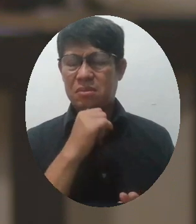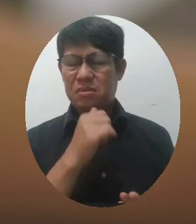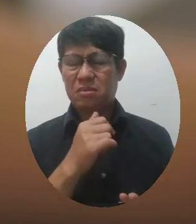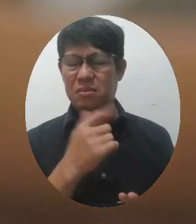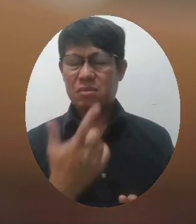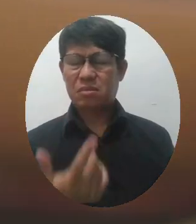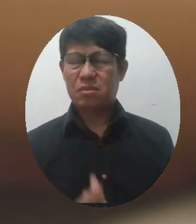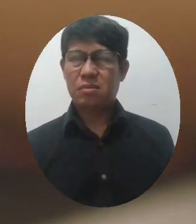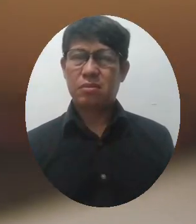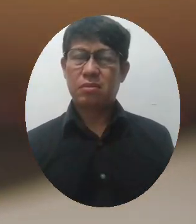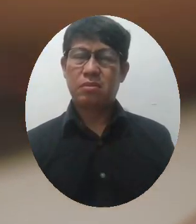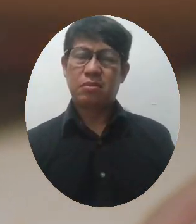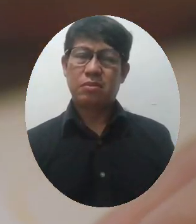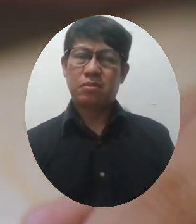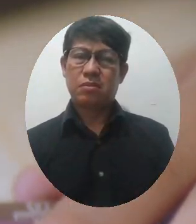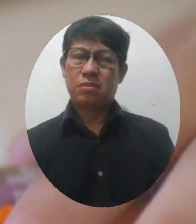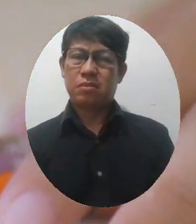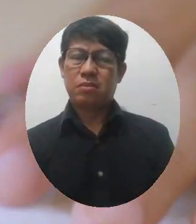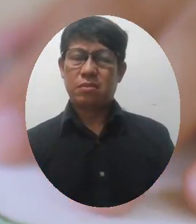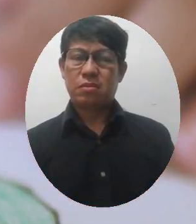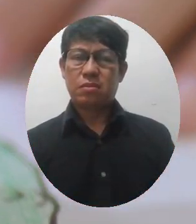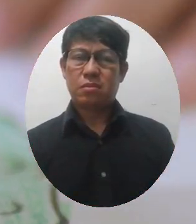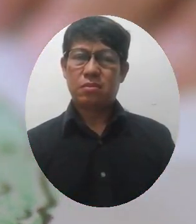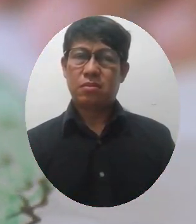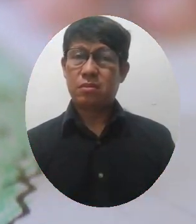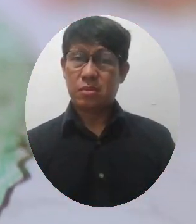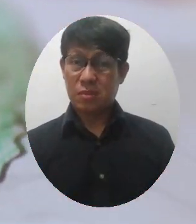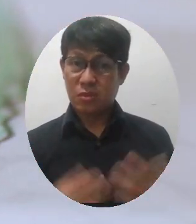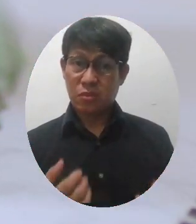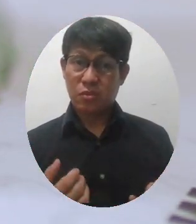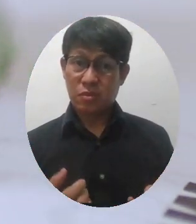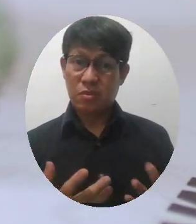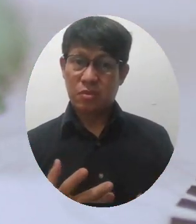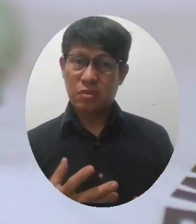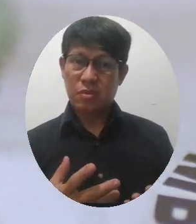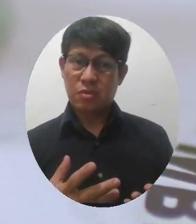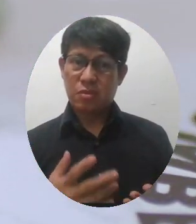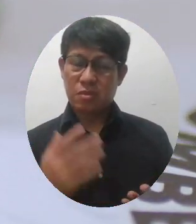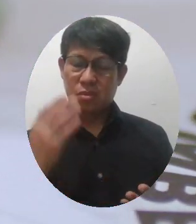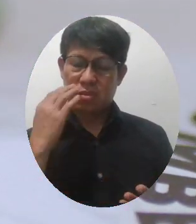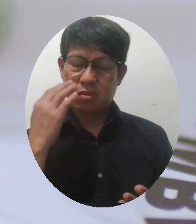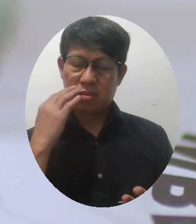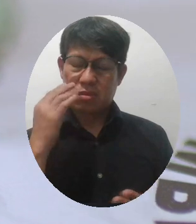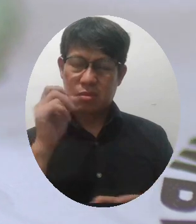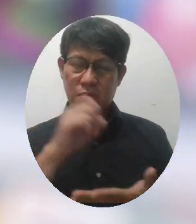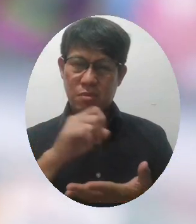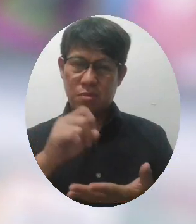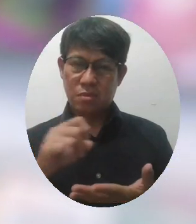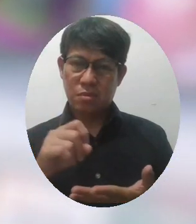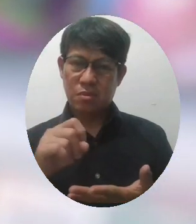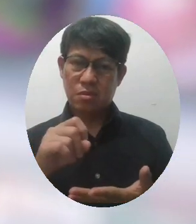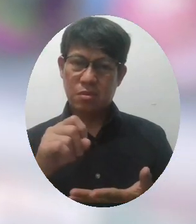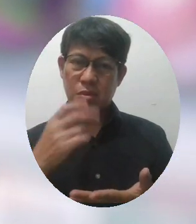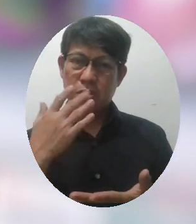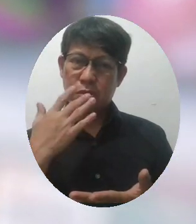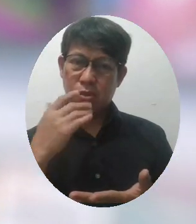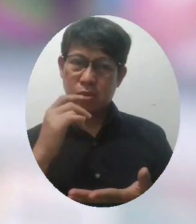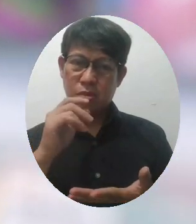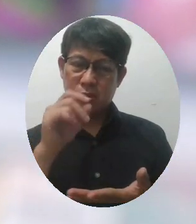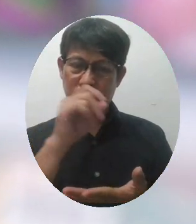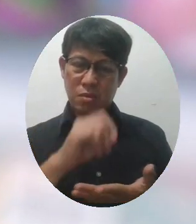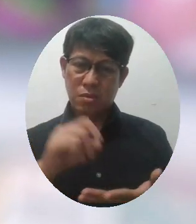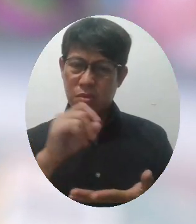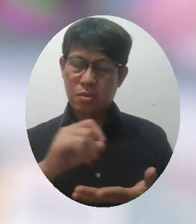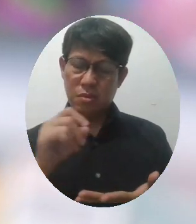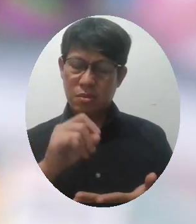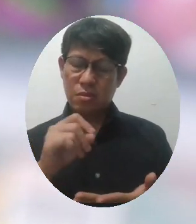bata. Ngayon ho, nagdo-drawing na siya. Marunong na siya magkulay, marunong na siya magsulat ng pangalan niya. Marunong na siyang makihilubilo sa